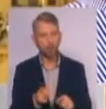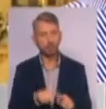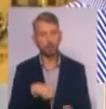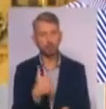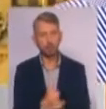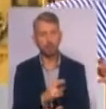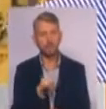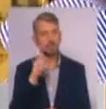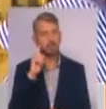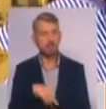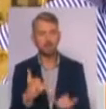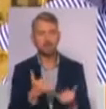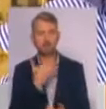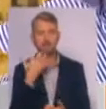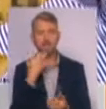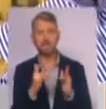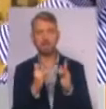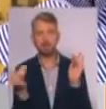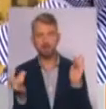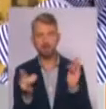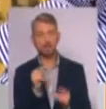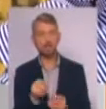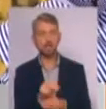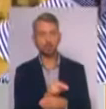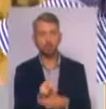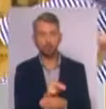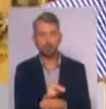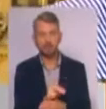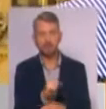що, як ви знаєте, зараз Південний міст, він ремонтується